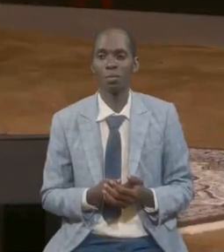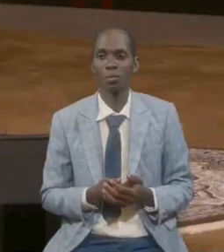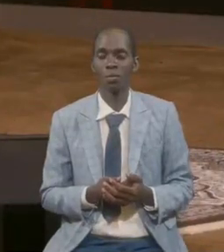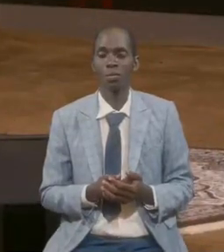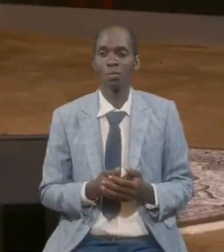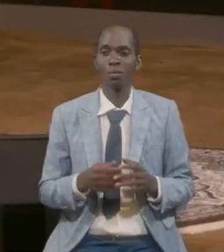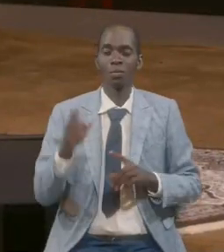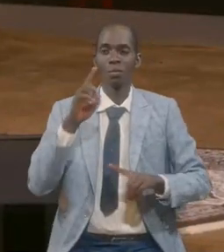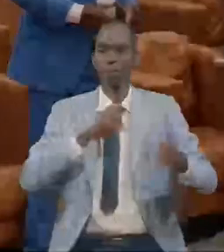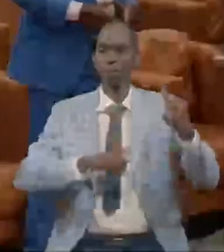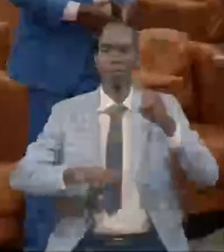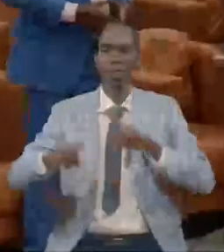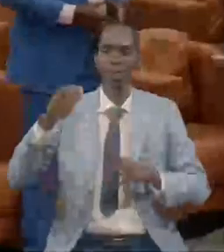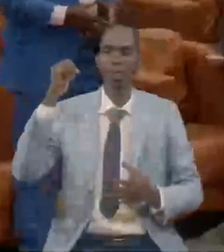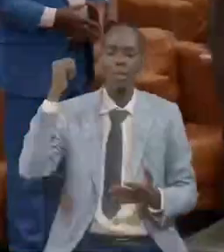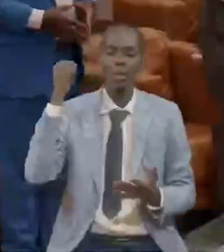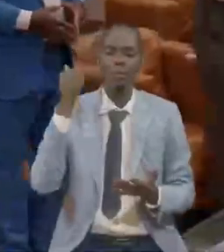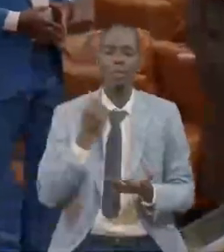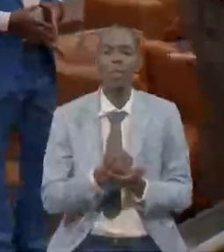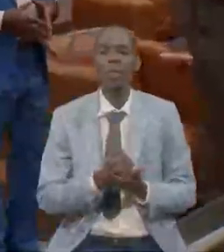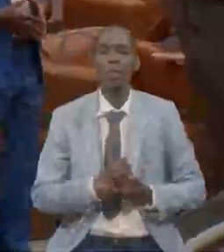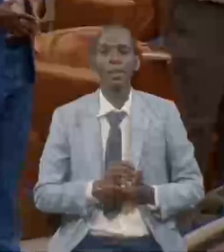Donnez-moi un grand amen.